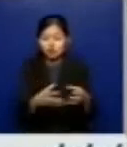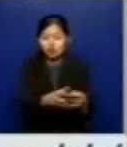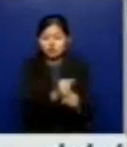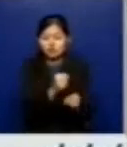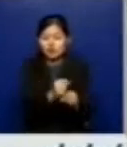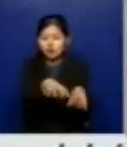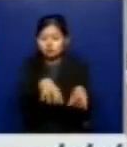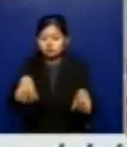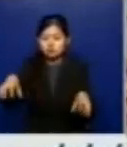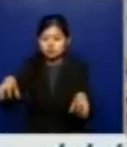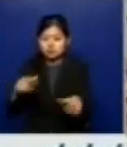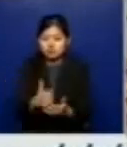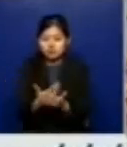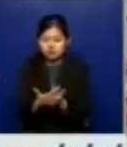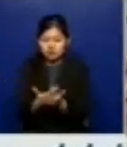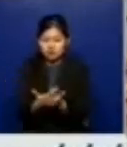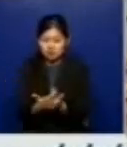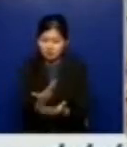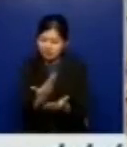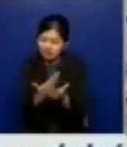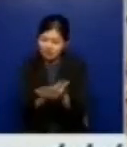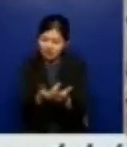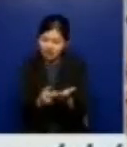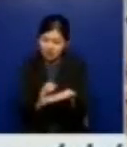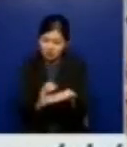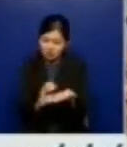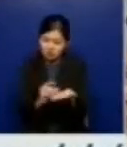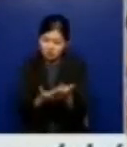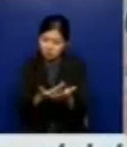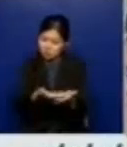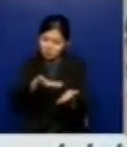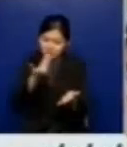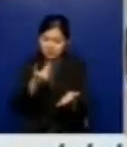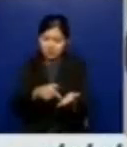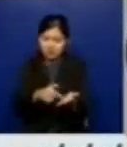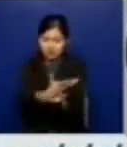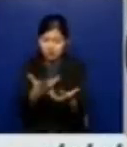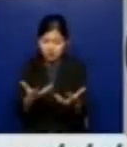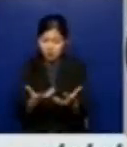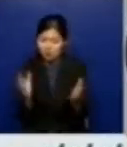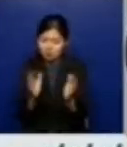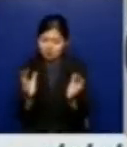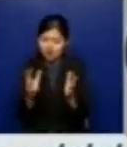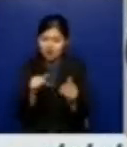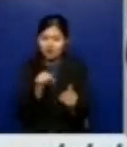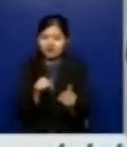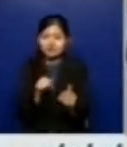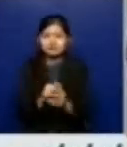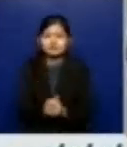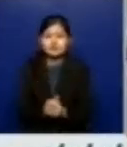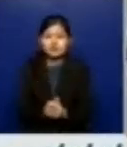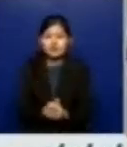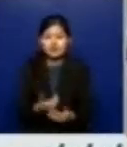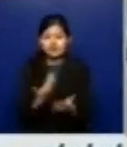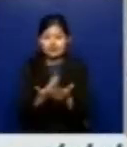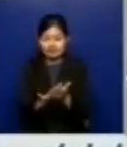บครุพันธ์เนี่ยตั้งไว้ในราคาที่สูงมากครับและค่อนข้างจะเยอะงบครุพันธ์นะท่านประธานนะครับเดี๋ยวจะชี้ให้เห็นเลยครับว่าสูง